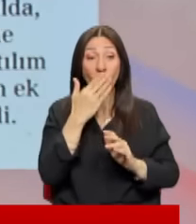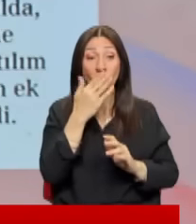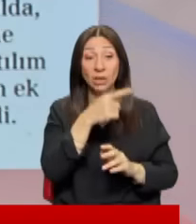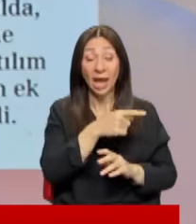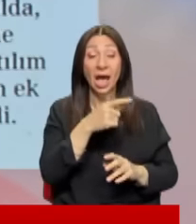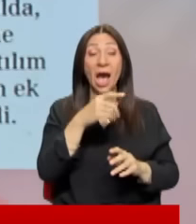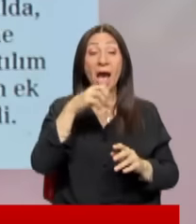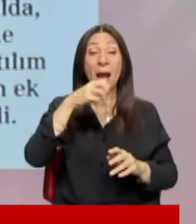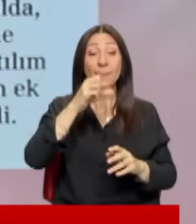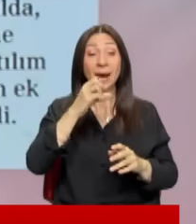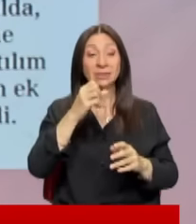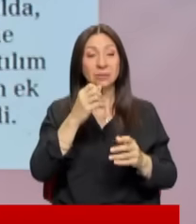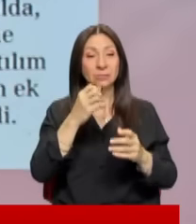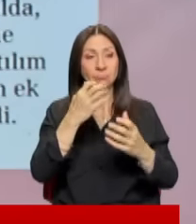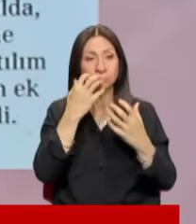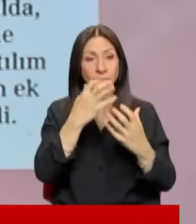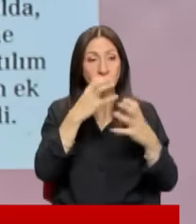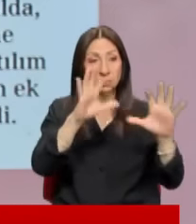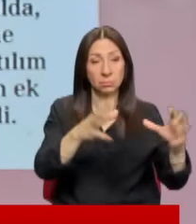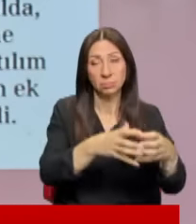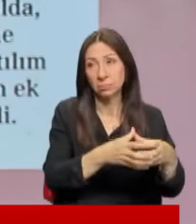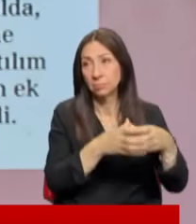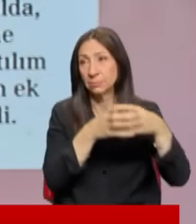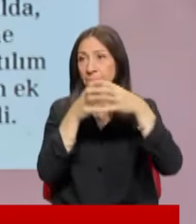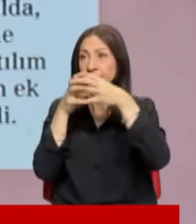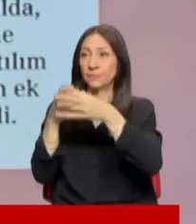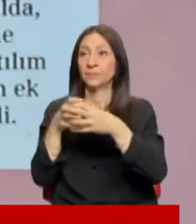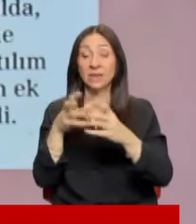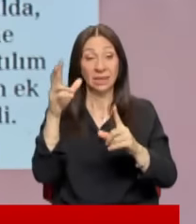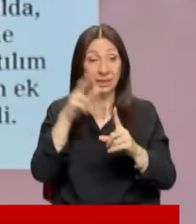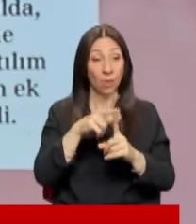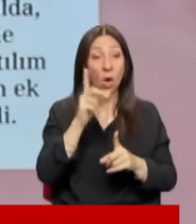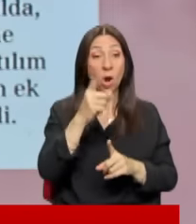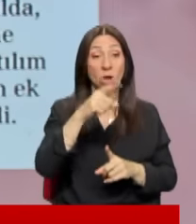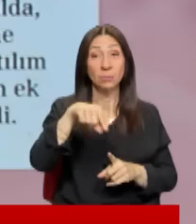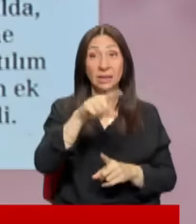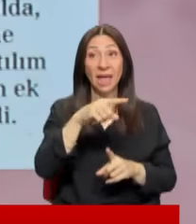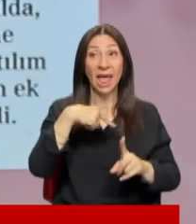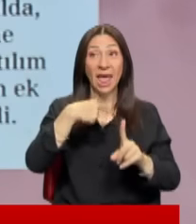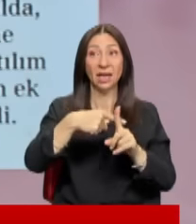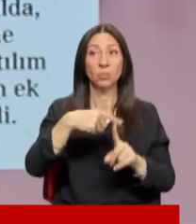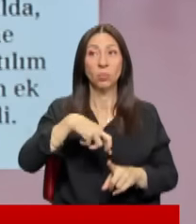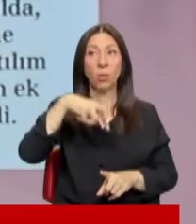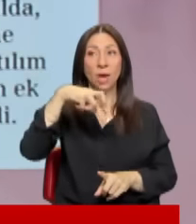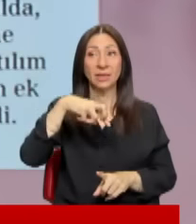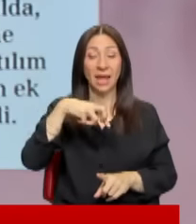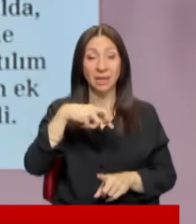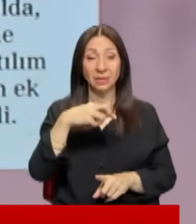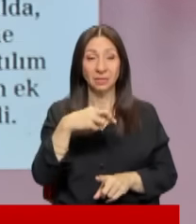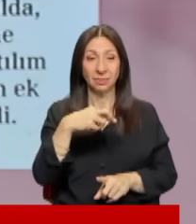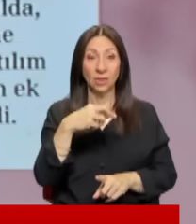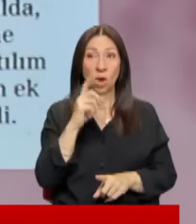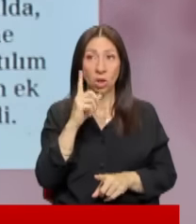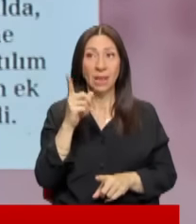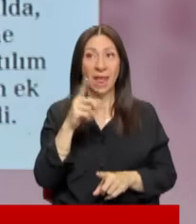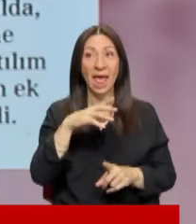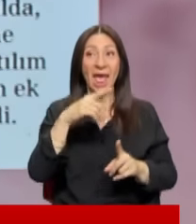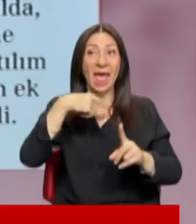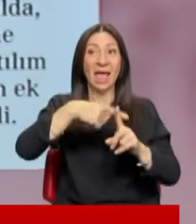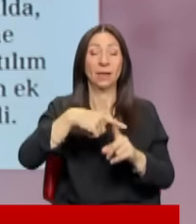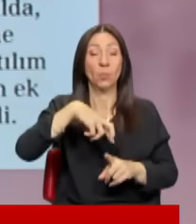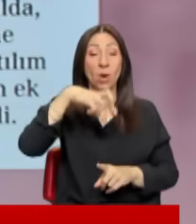AKP mitingine götürüldüğü öğrenildi. Katılım karşılığında öğretmenlerin ek puan, öğretmenlere herhalde bu,